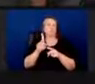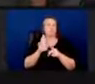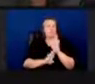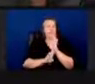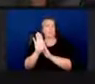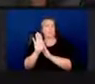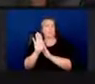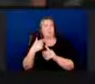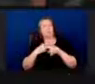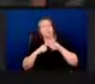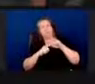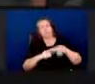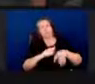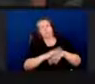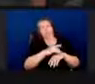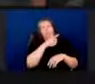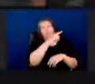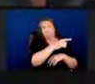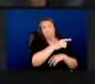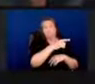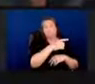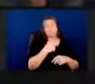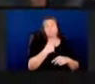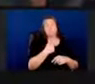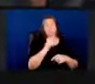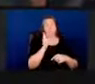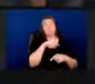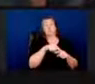الجيدة الفضلة طبعا